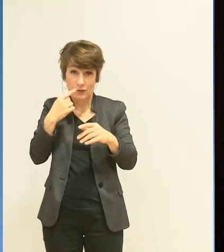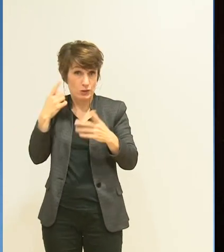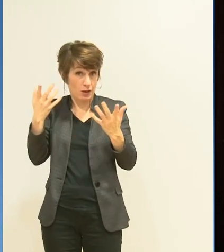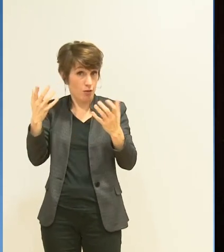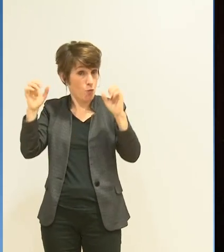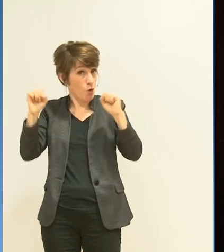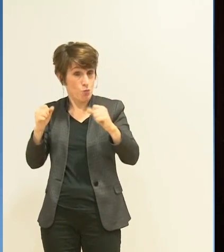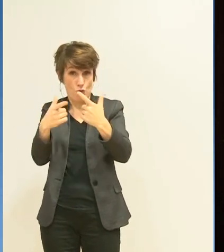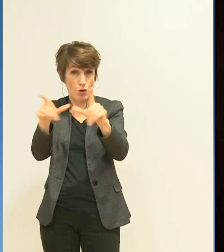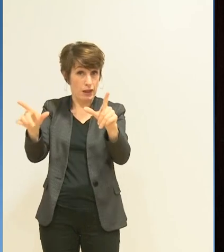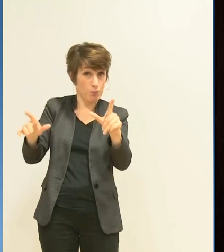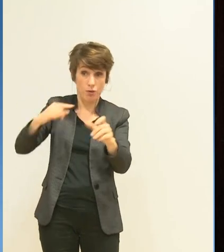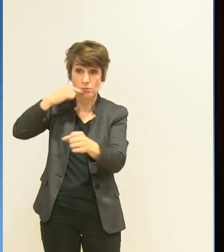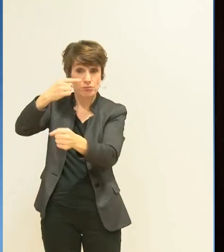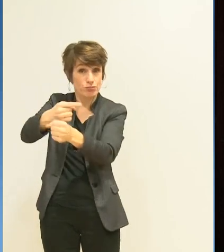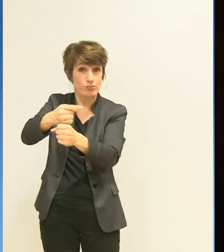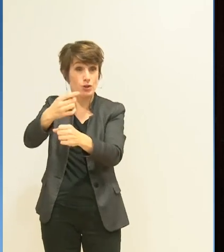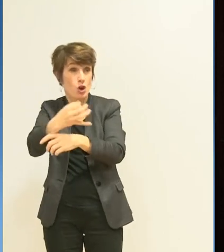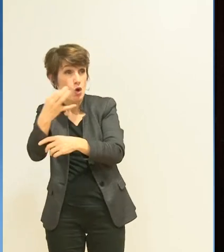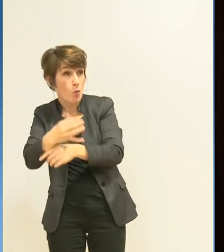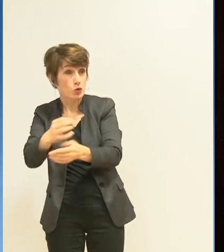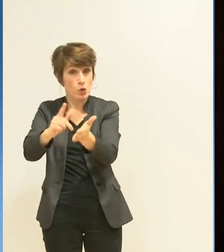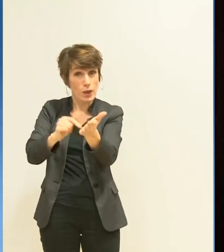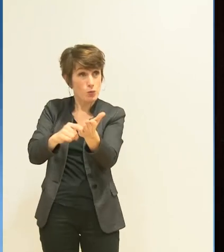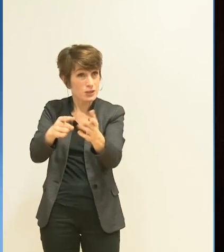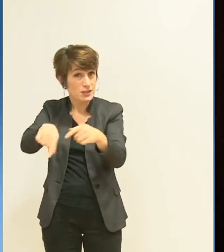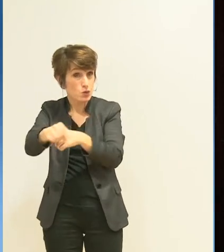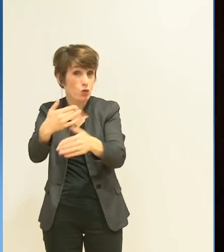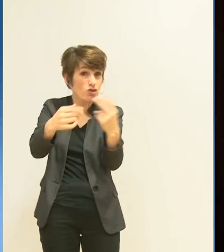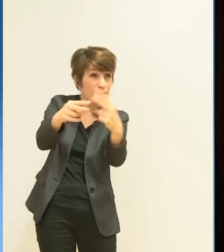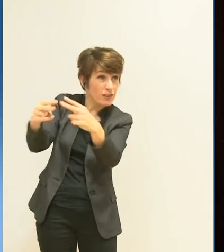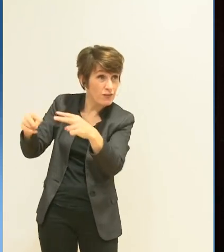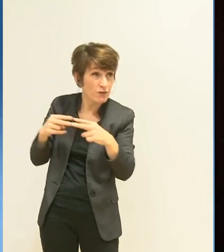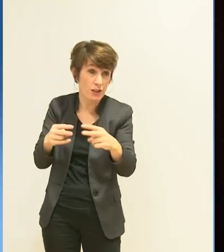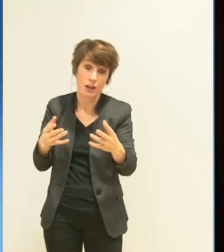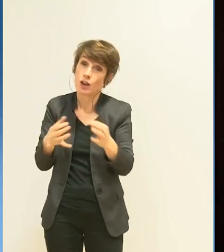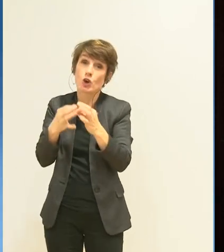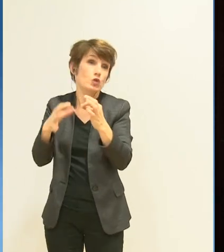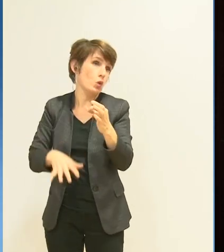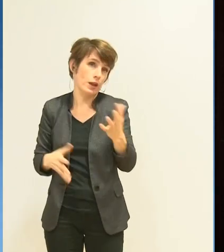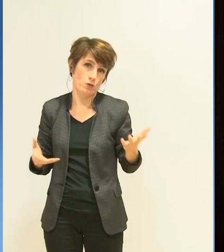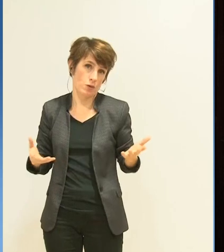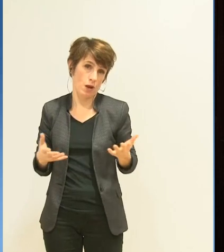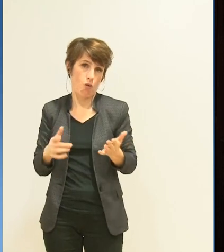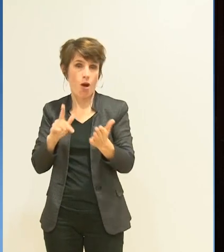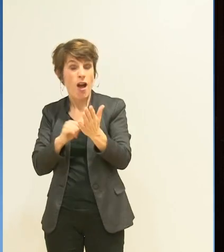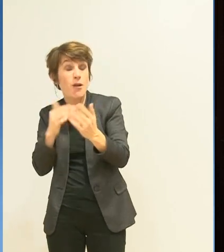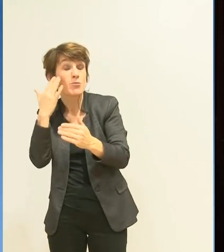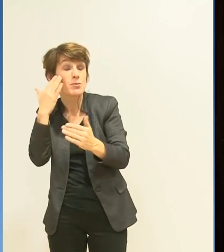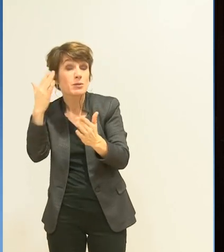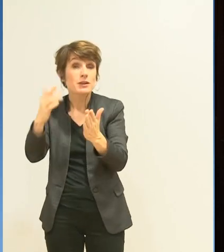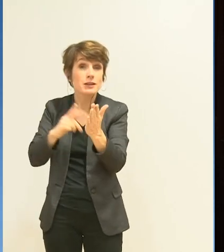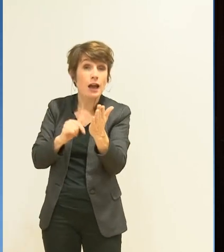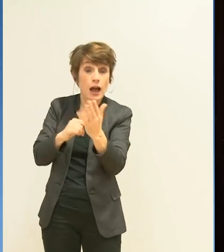taux d'imposition ou mère donc toujours d'assumer l'impopularité fiscale d'un éventuel